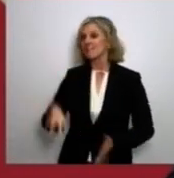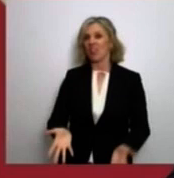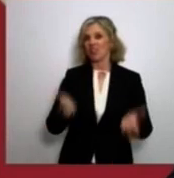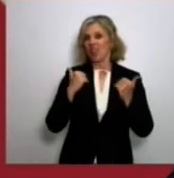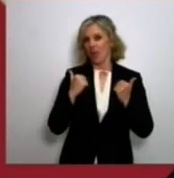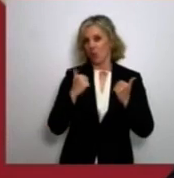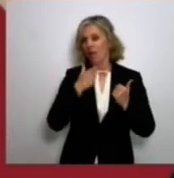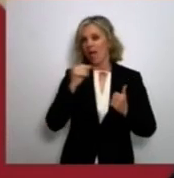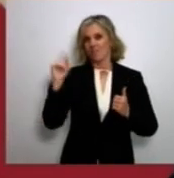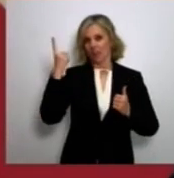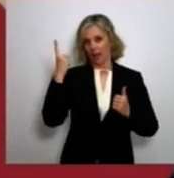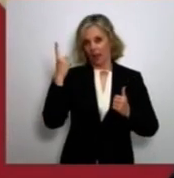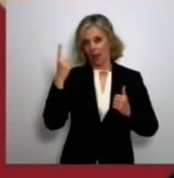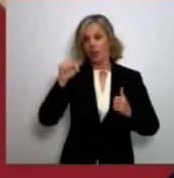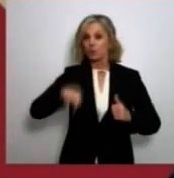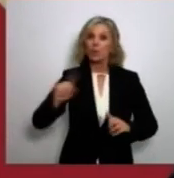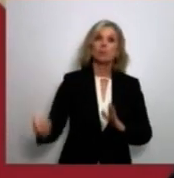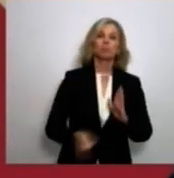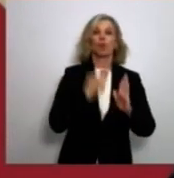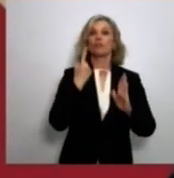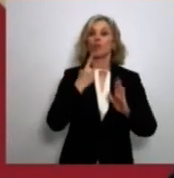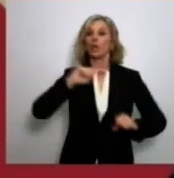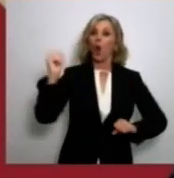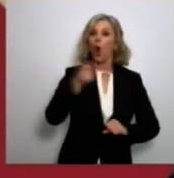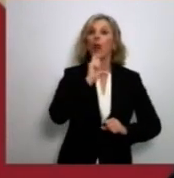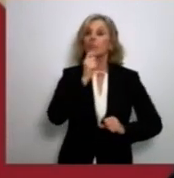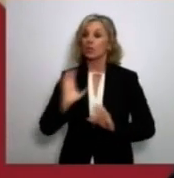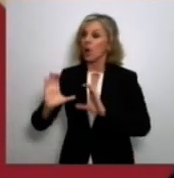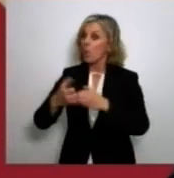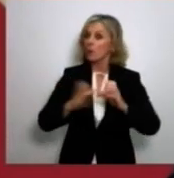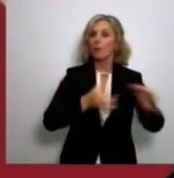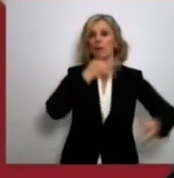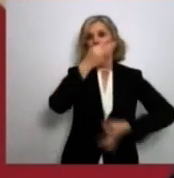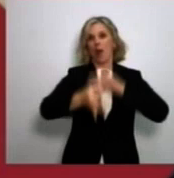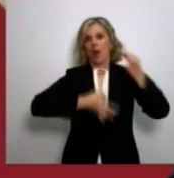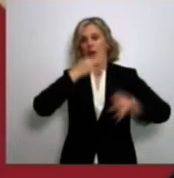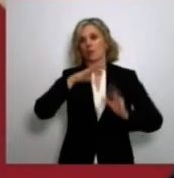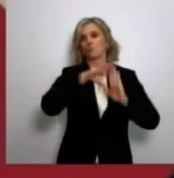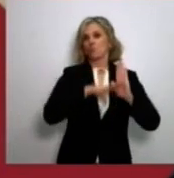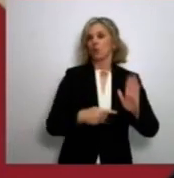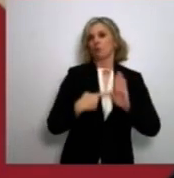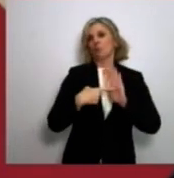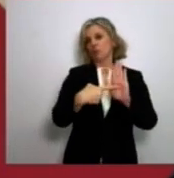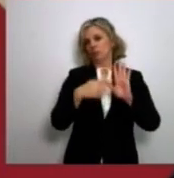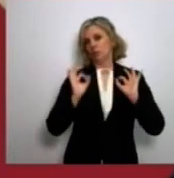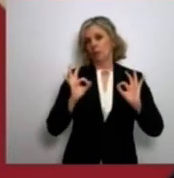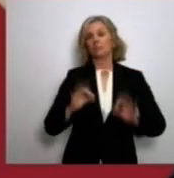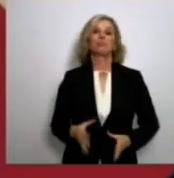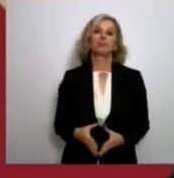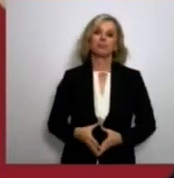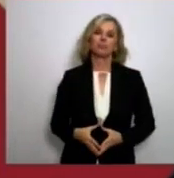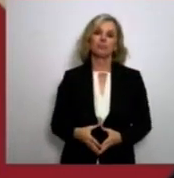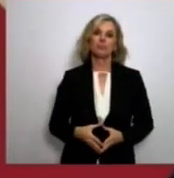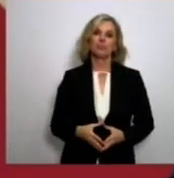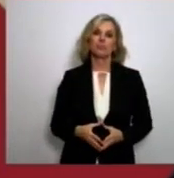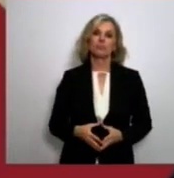του συστήματος, να κάνουμε στο παρελθόν. Και επίσης είναι εξαιρετικά σημαντική, διότι θα ξεκινήσω